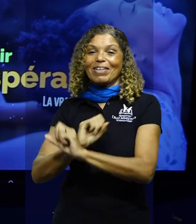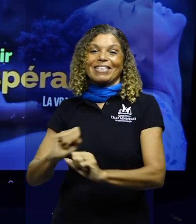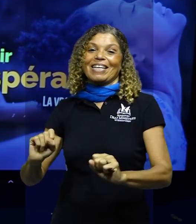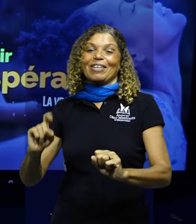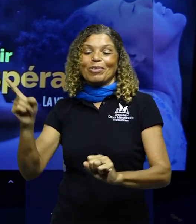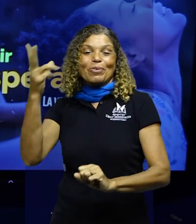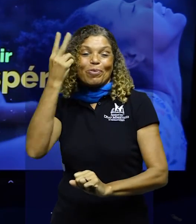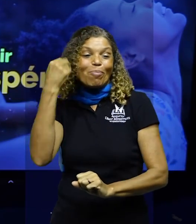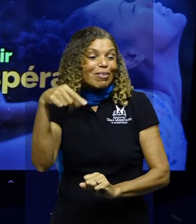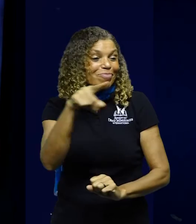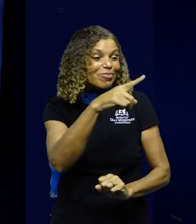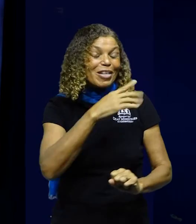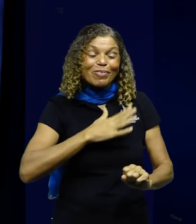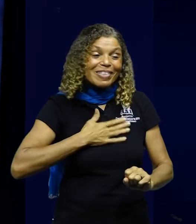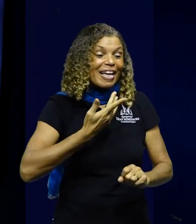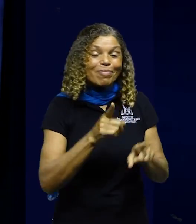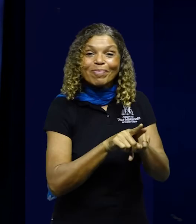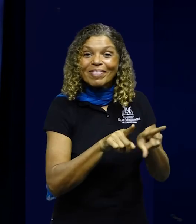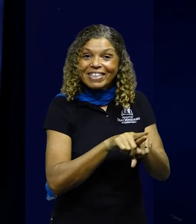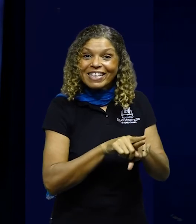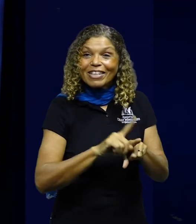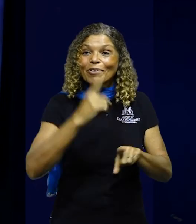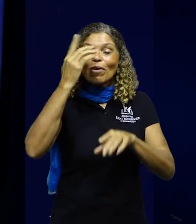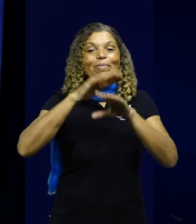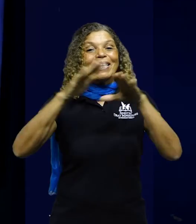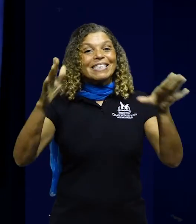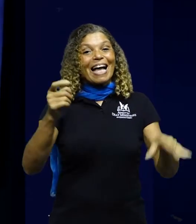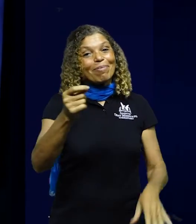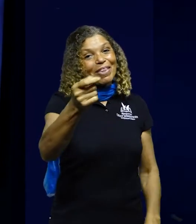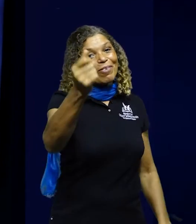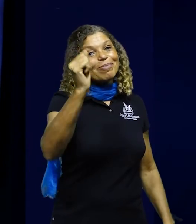nous comprend et qui nous aime. Que Dieu vous bénisse et à très bientôt.